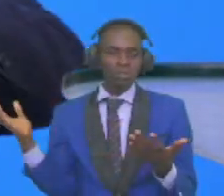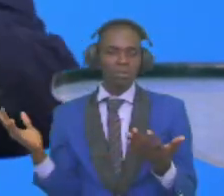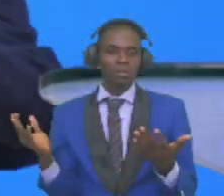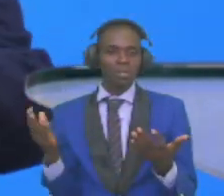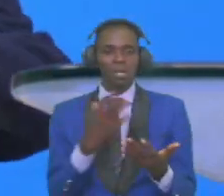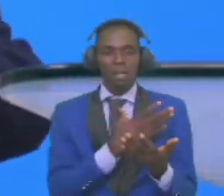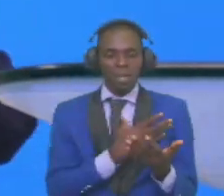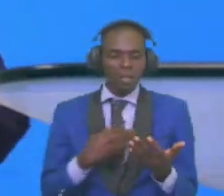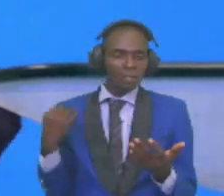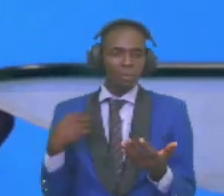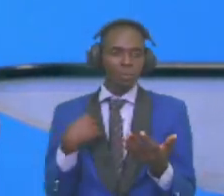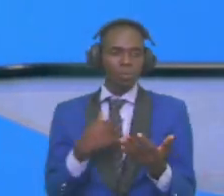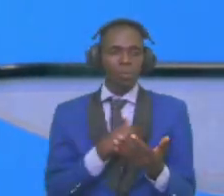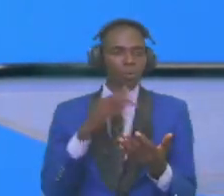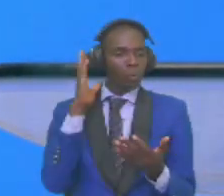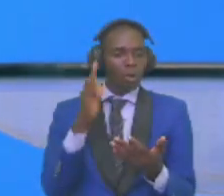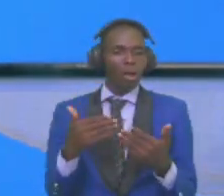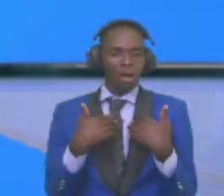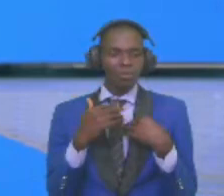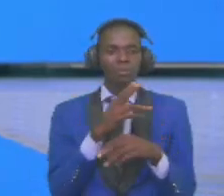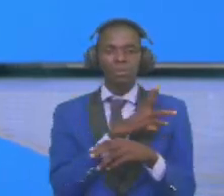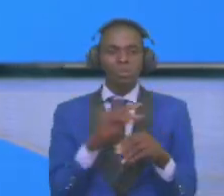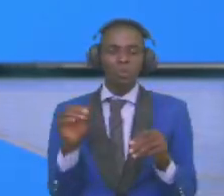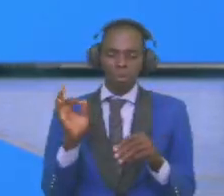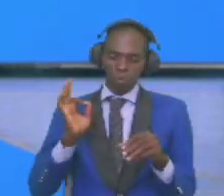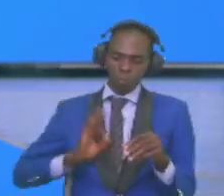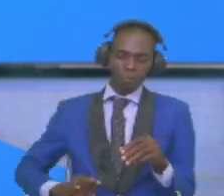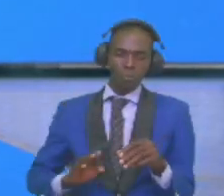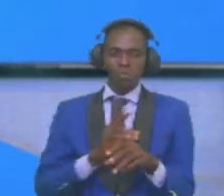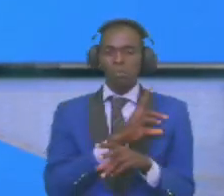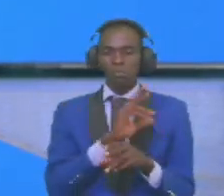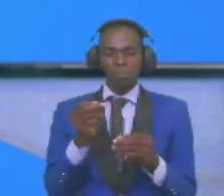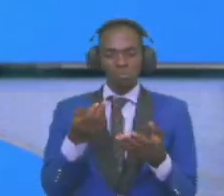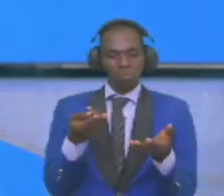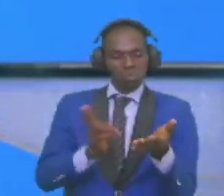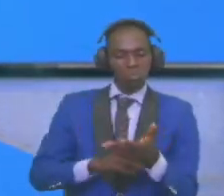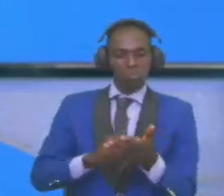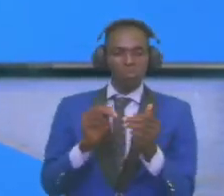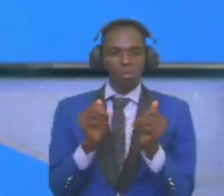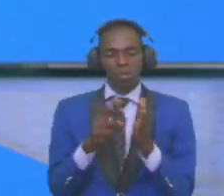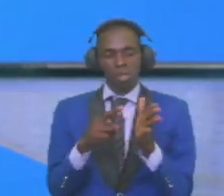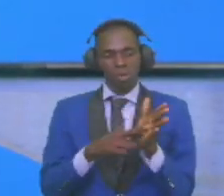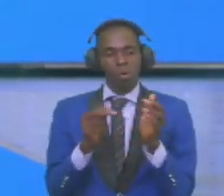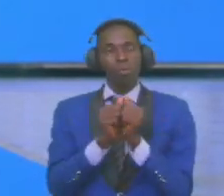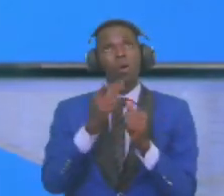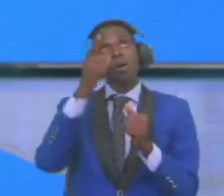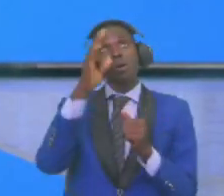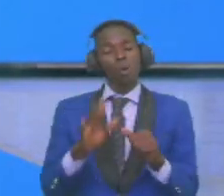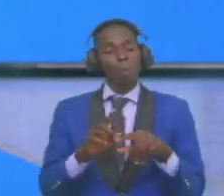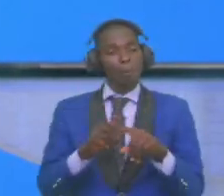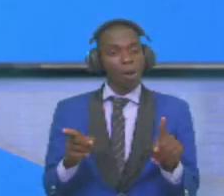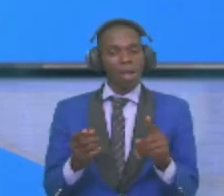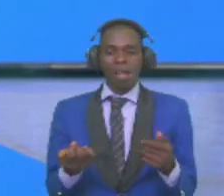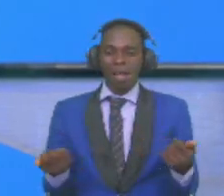cela n'est pas c'est l'âme de crise n'est pas là ce n'est qu'une paille et cela n'aura pas de récompense ni de rapport avec dieu mais